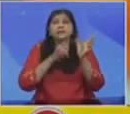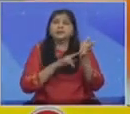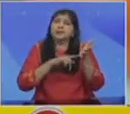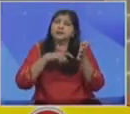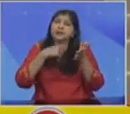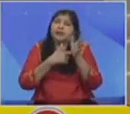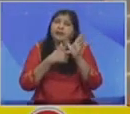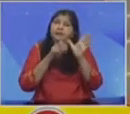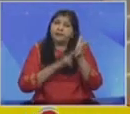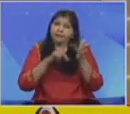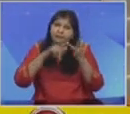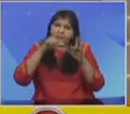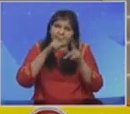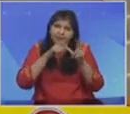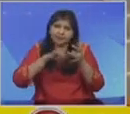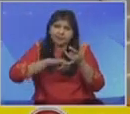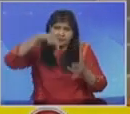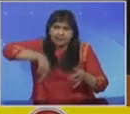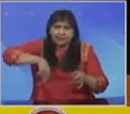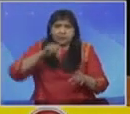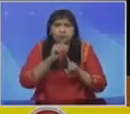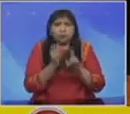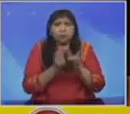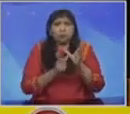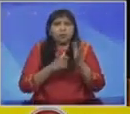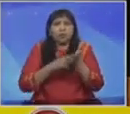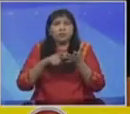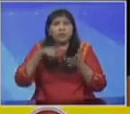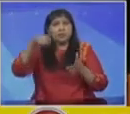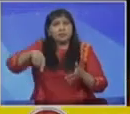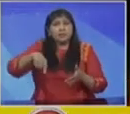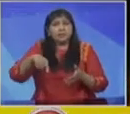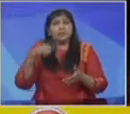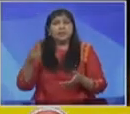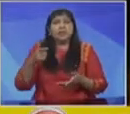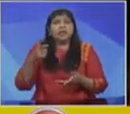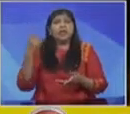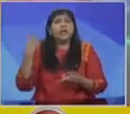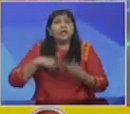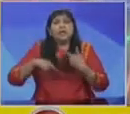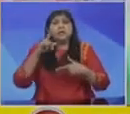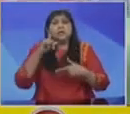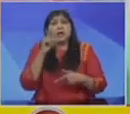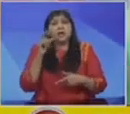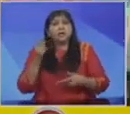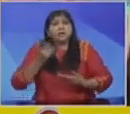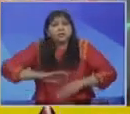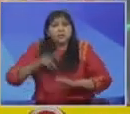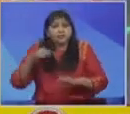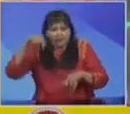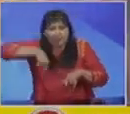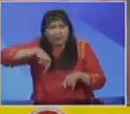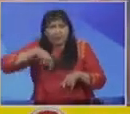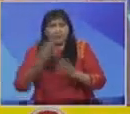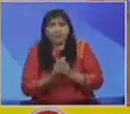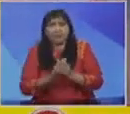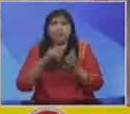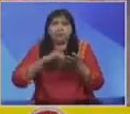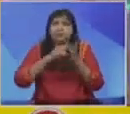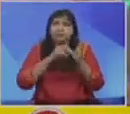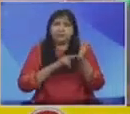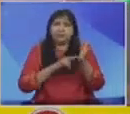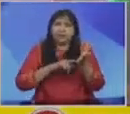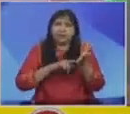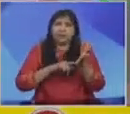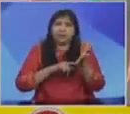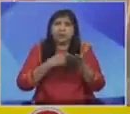का। माघ पूर्णिमा के दिन ही संत रविदास जी की जयंती होती है। आज भी संत रविदास जी